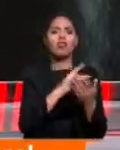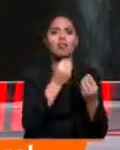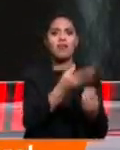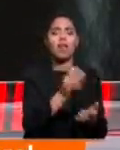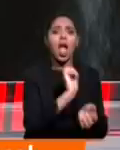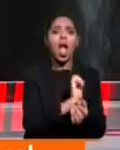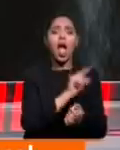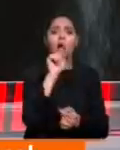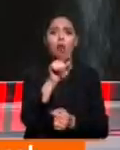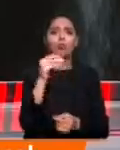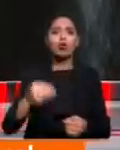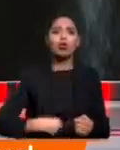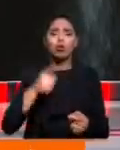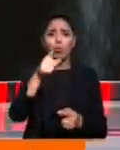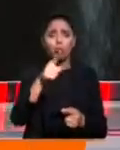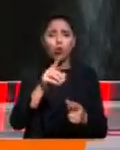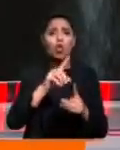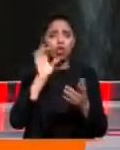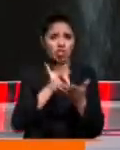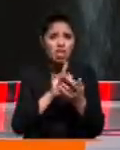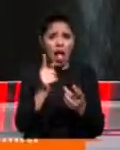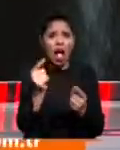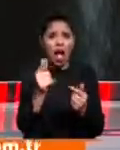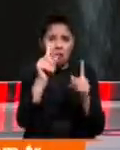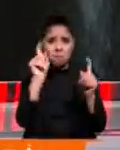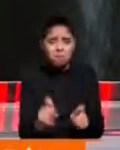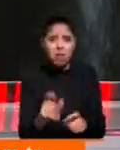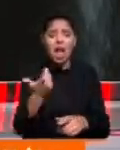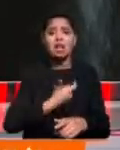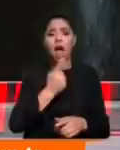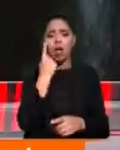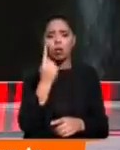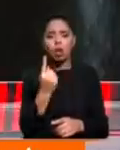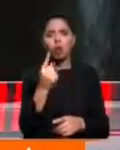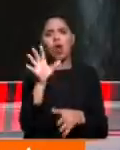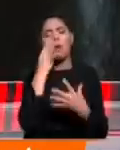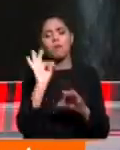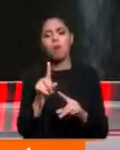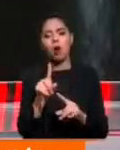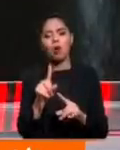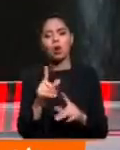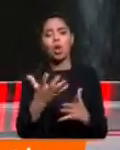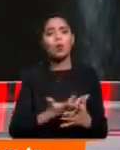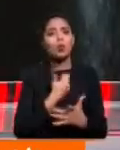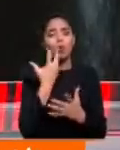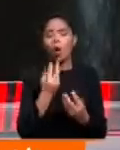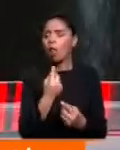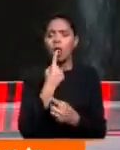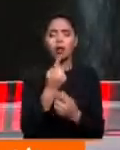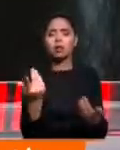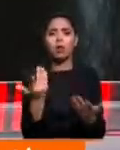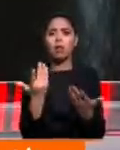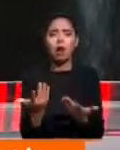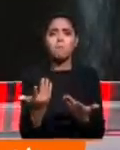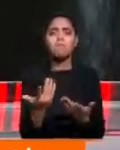aile bu suçun cezası bu mu diye sorduk Annem durum bu belki acele bekle haklı olarak sordular